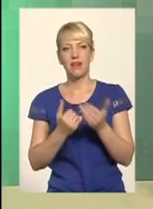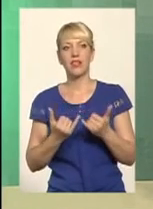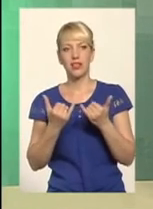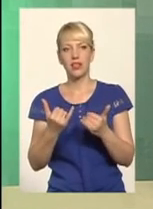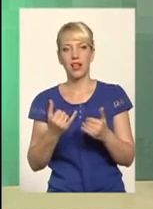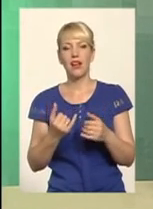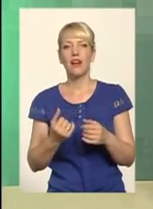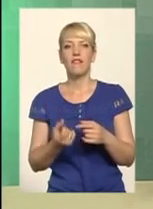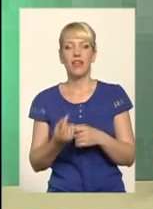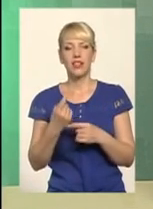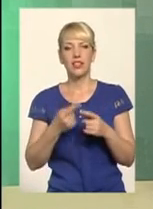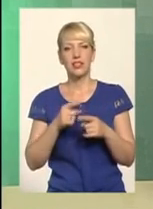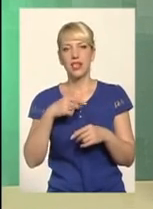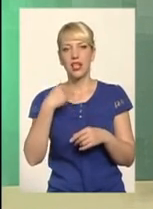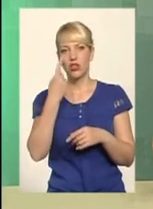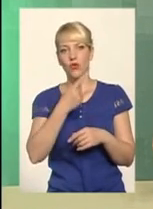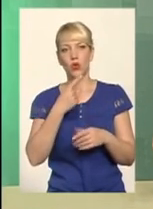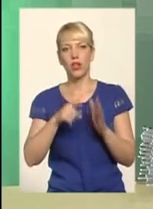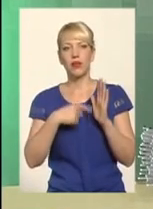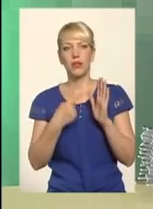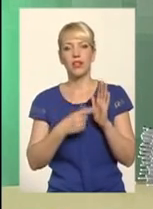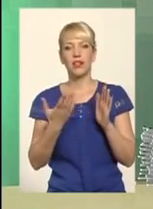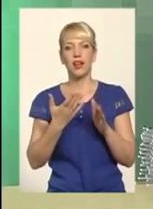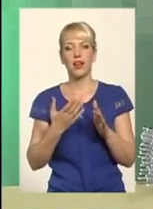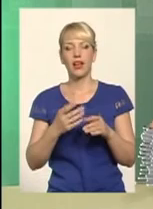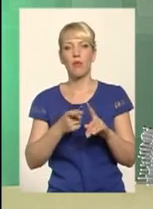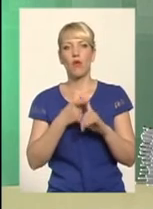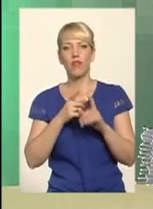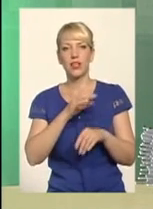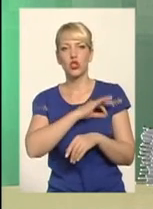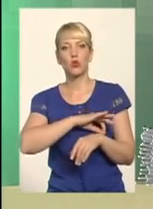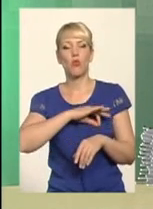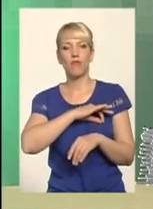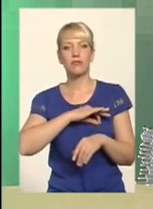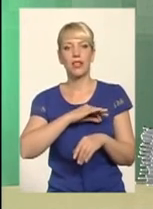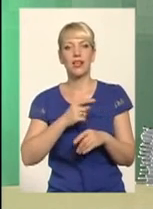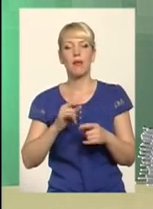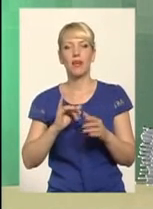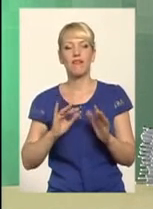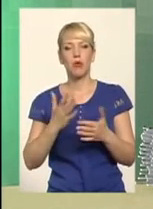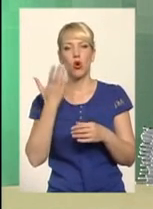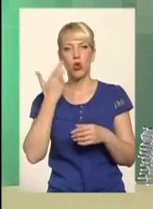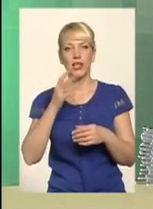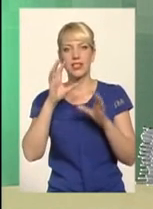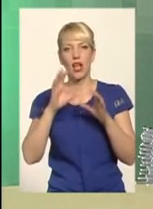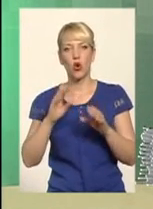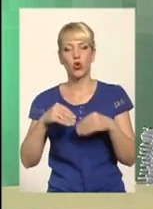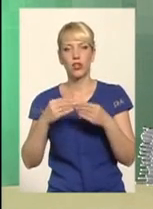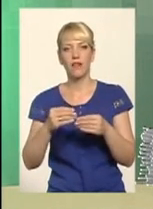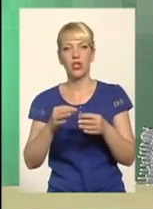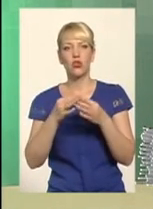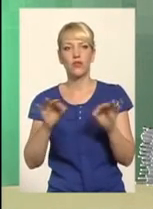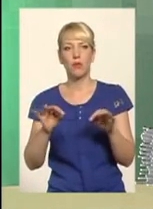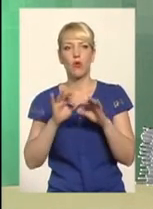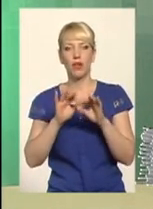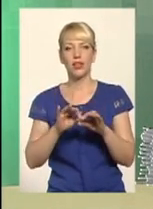це солідарне питання, яке пов'язане з профспілками і також з випадками, коли законодавець дозволяє проведення недорочних